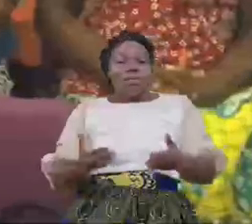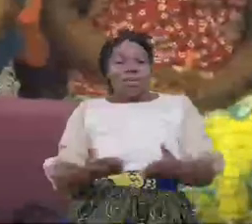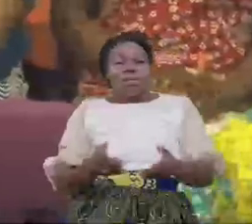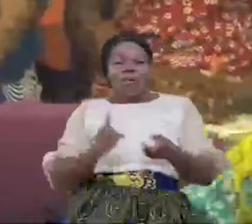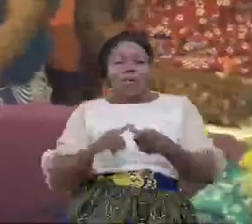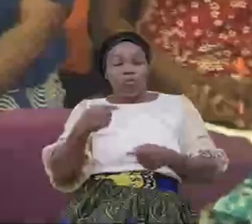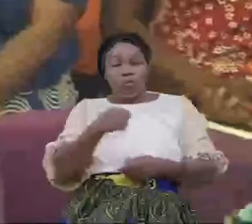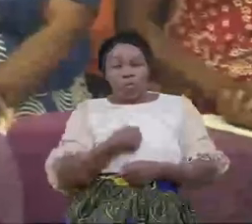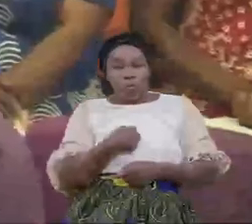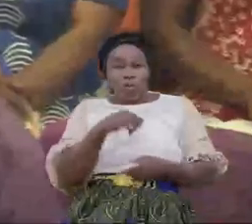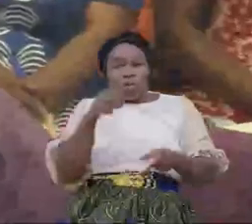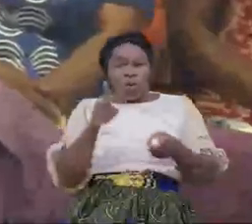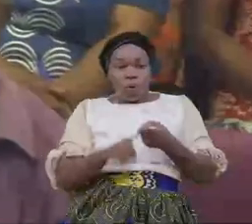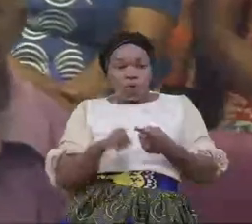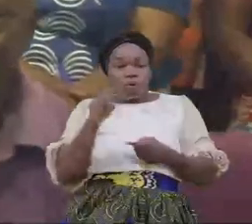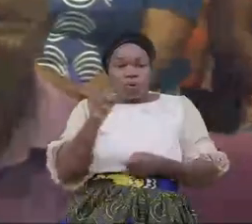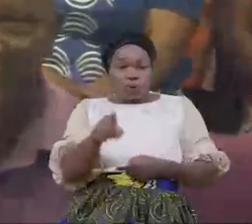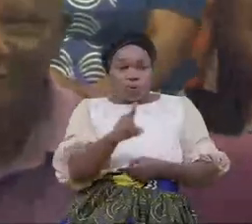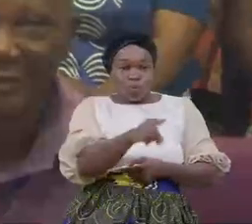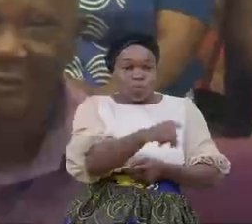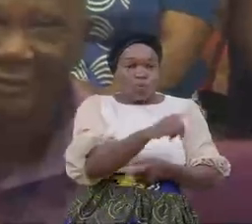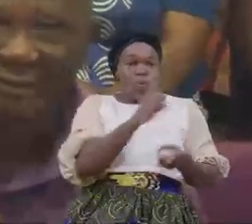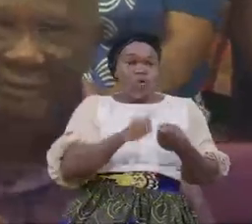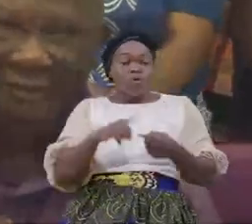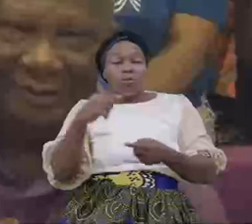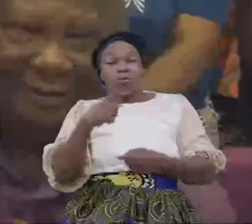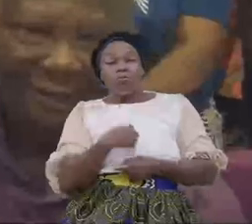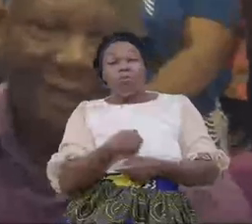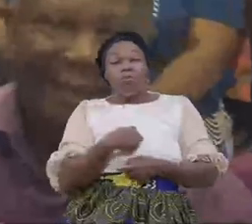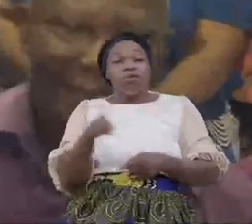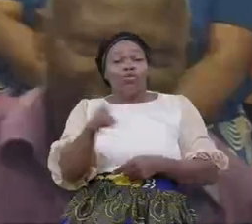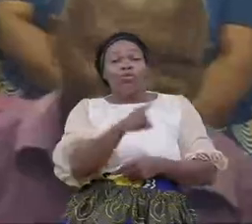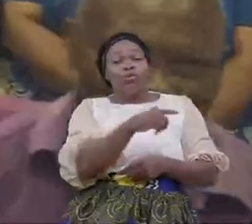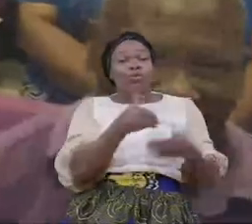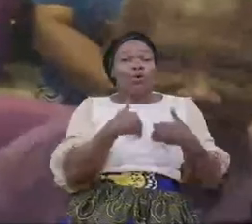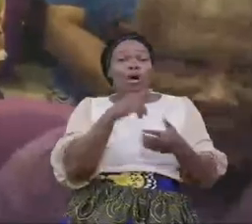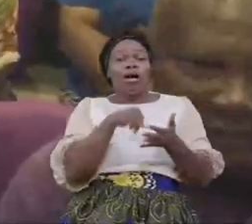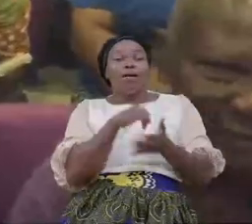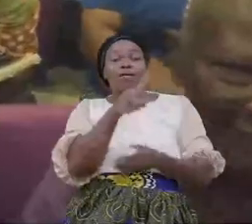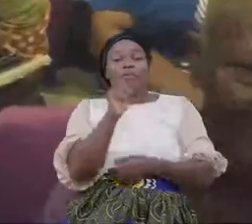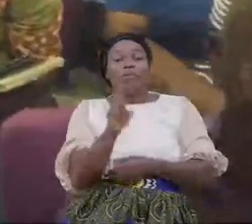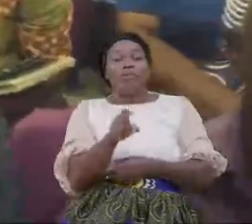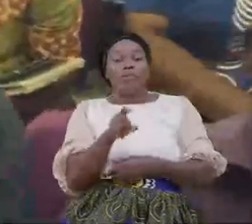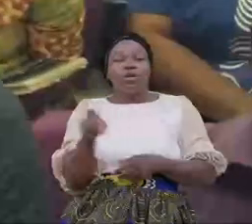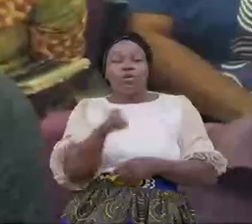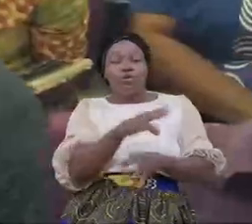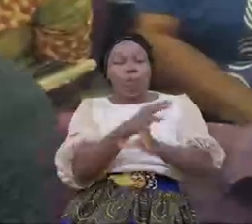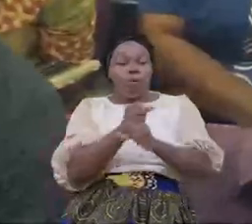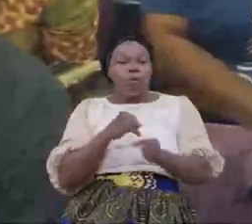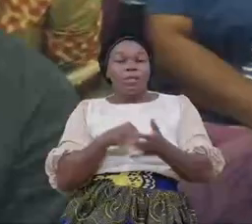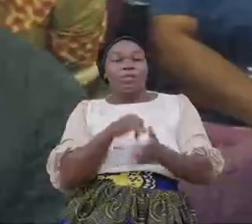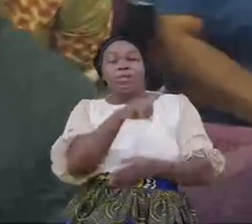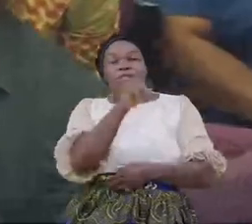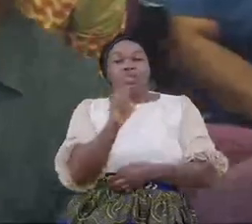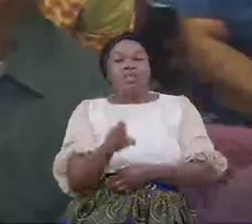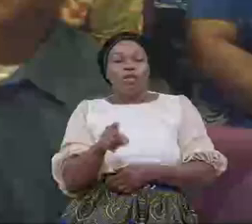que je le personnalise, lesquels m'assurent de ma part. Est-ce que vous l'avez? Est-ce que vous le possédez?